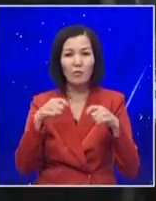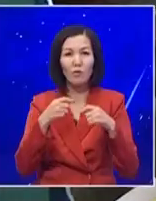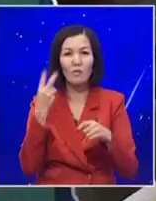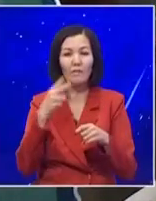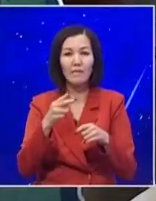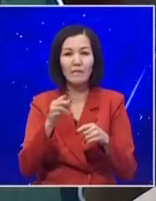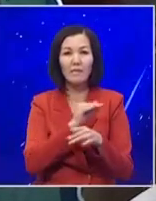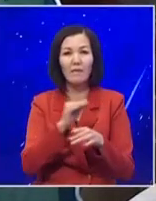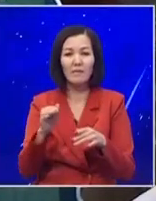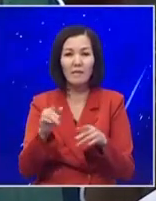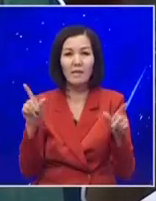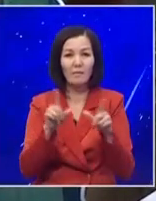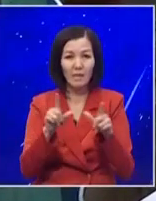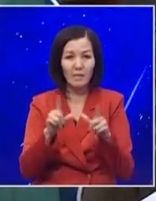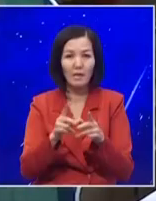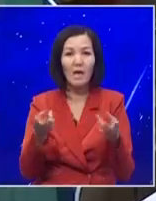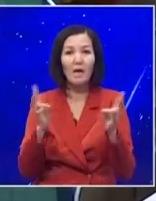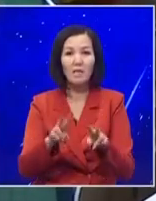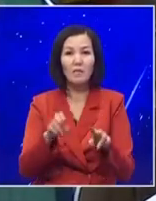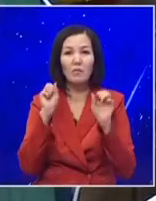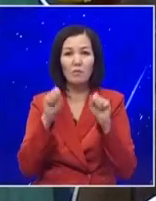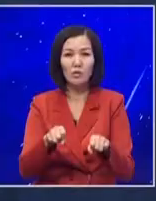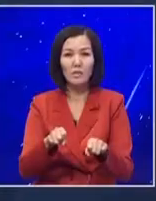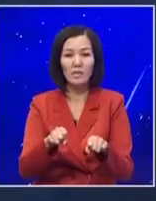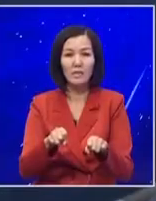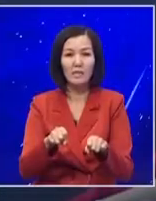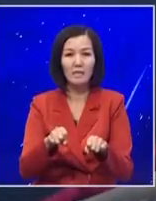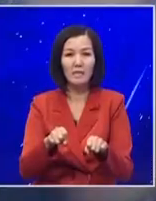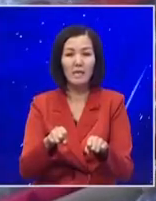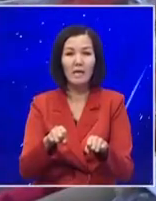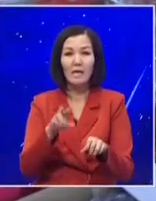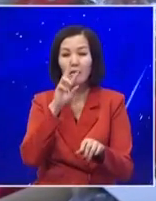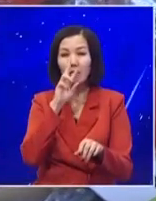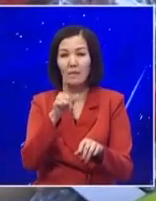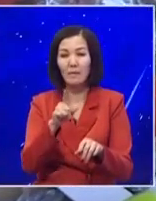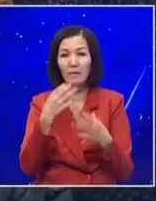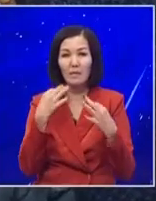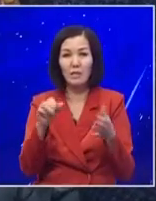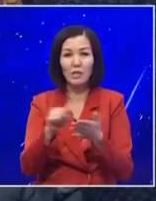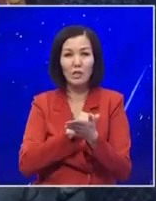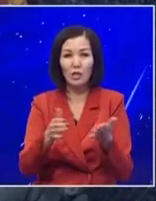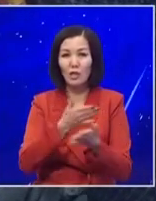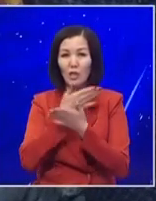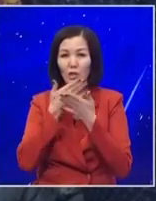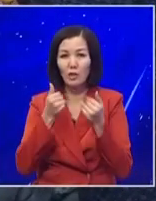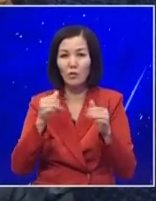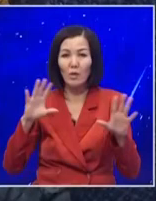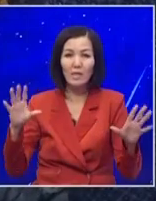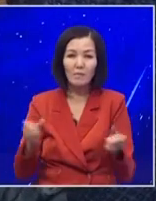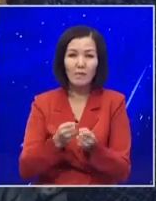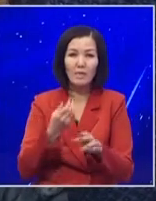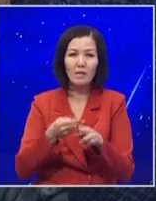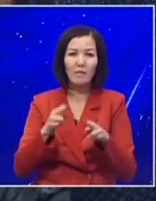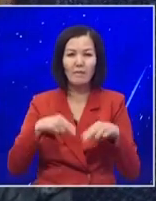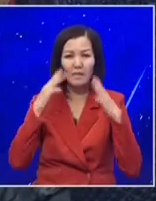только 20 официальных магазинов. Остальное, можно сказать, нелегальный товар. Потому спасатели в который раз